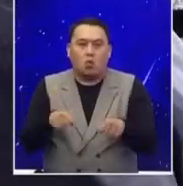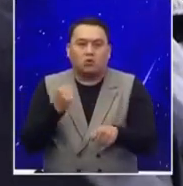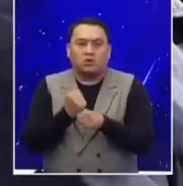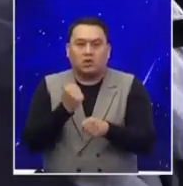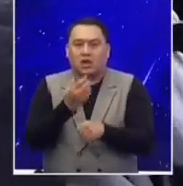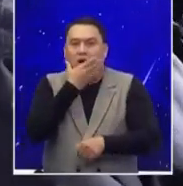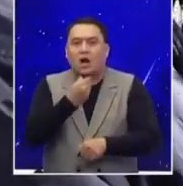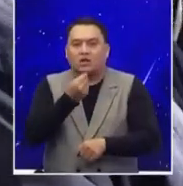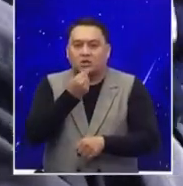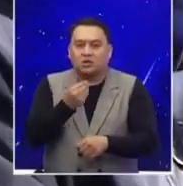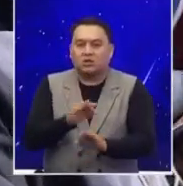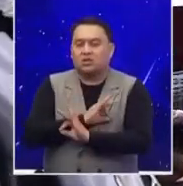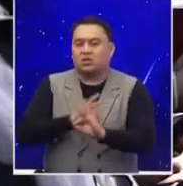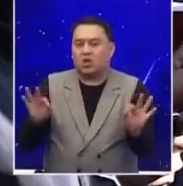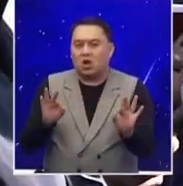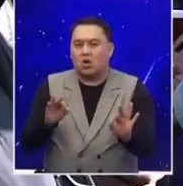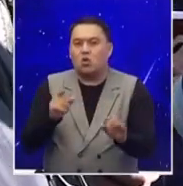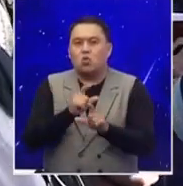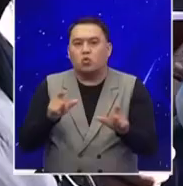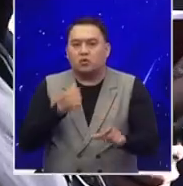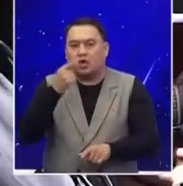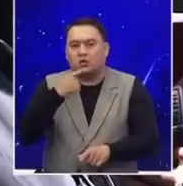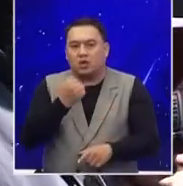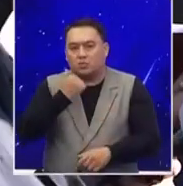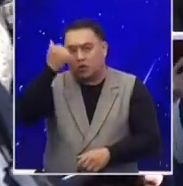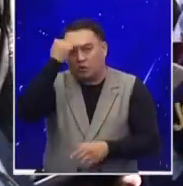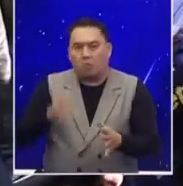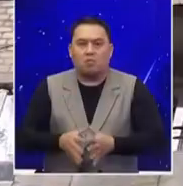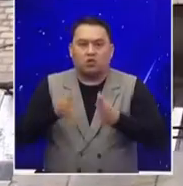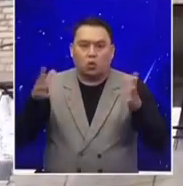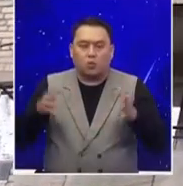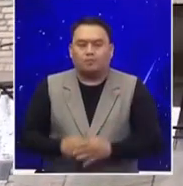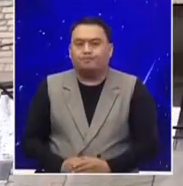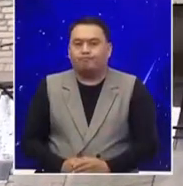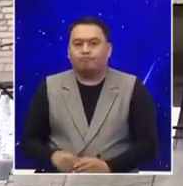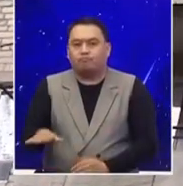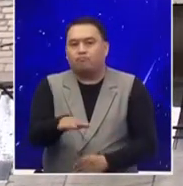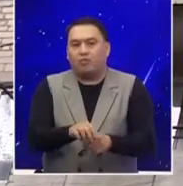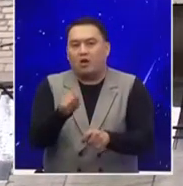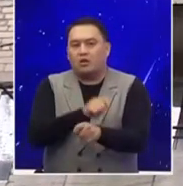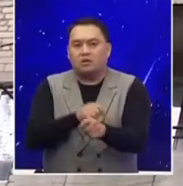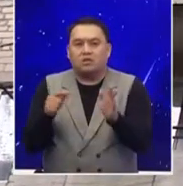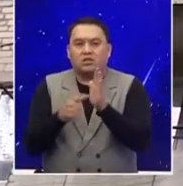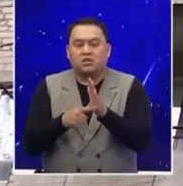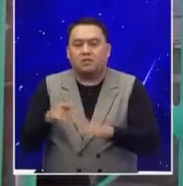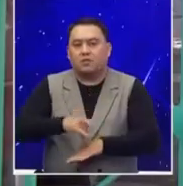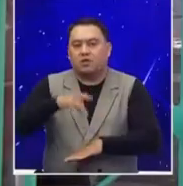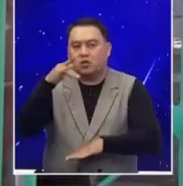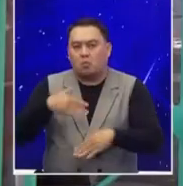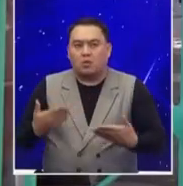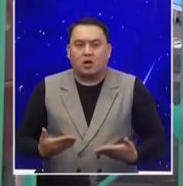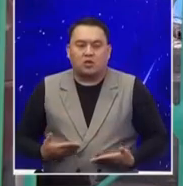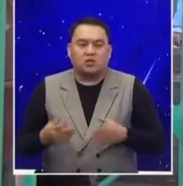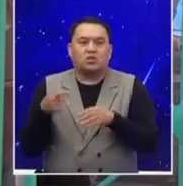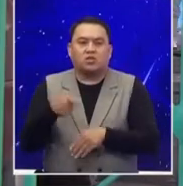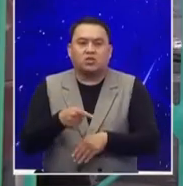сделать красивые, хорошие дворы, чтобы люди сказали спасибо большое. В этом квадрате расположены 7 многоэтажных домов, где проживает